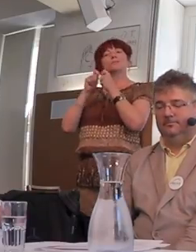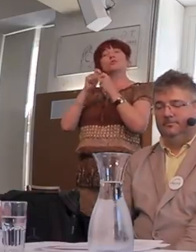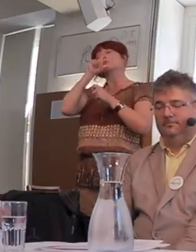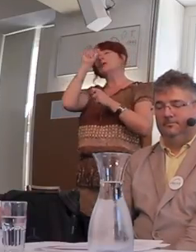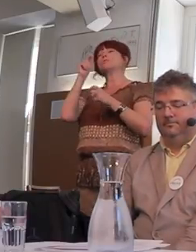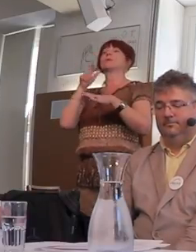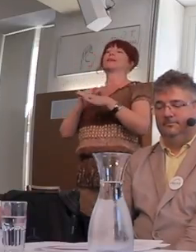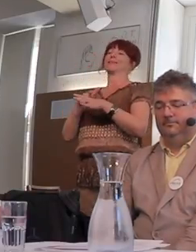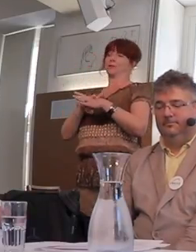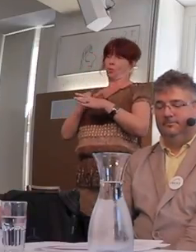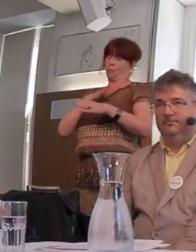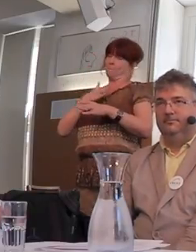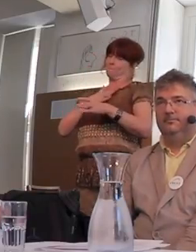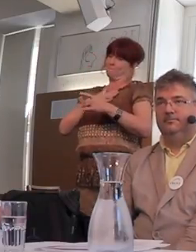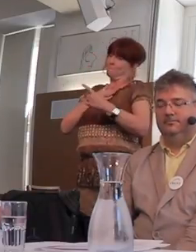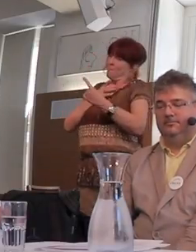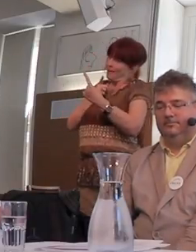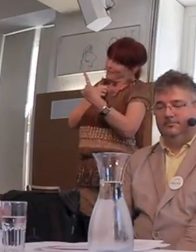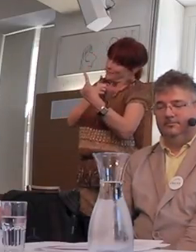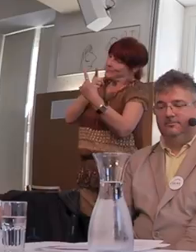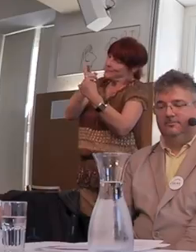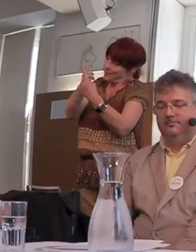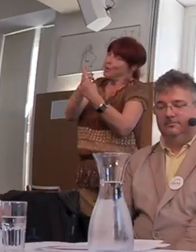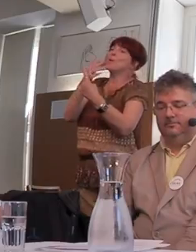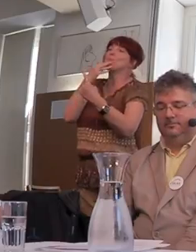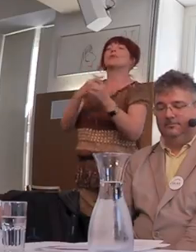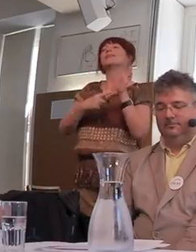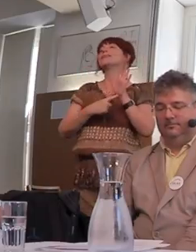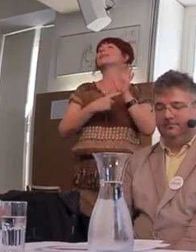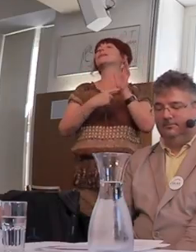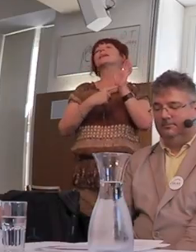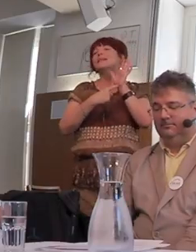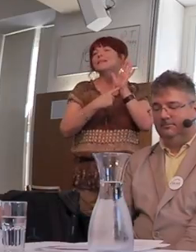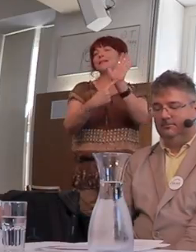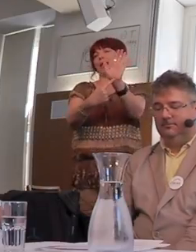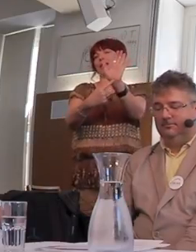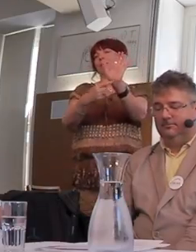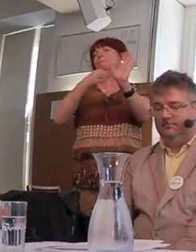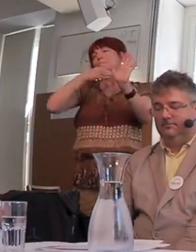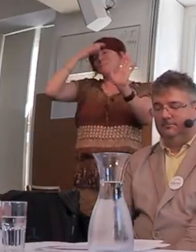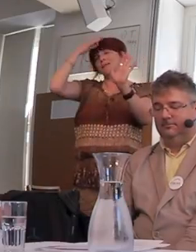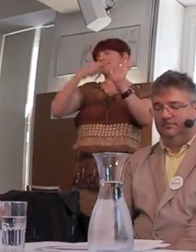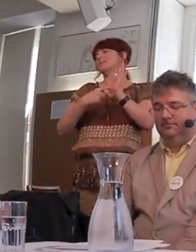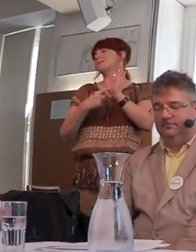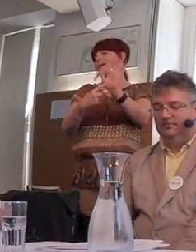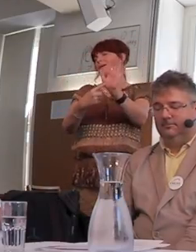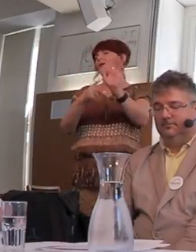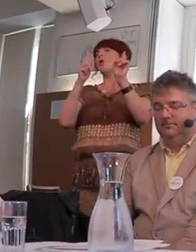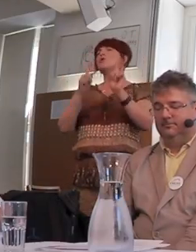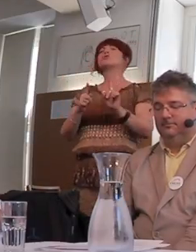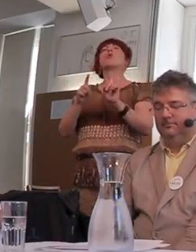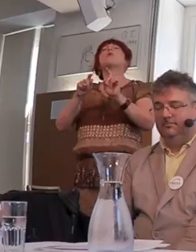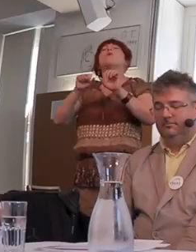Behinderung strebe ich persönlich nach einer Darstellung, die einfach möglichst viele, um nicht zu sagen alle